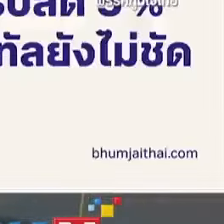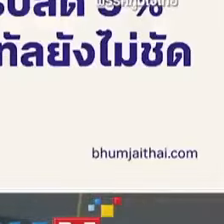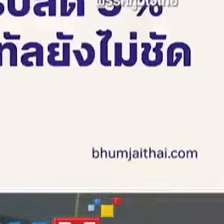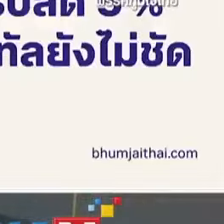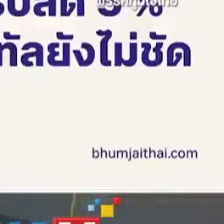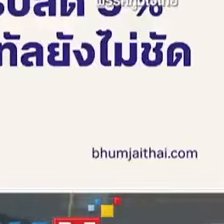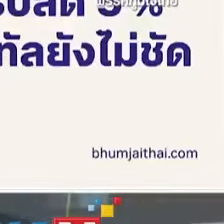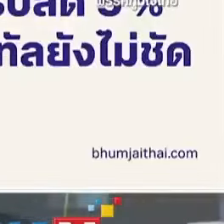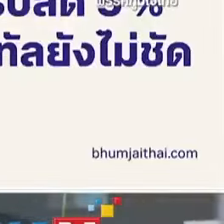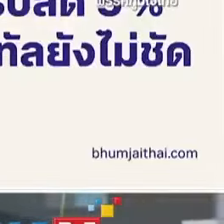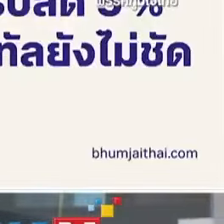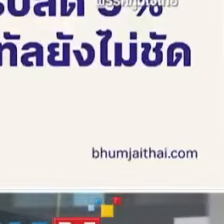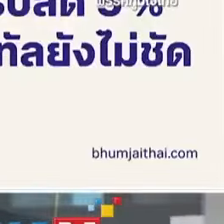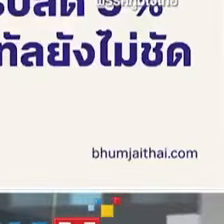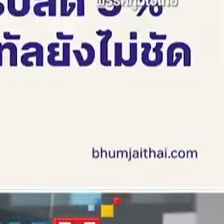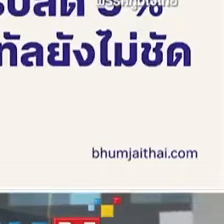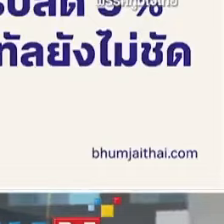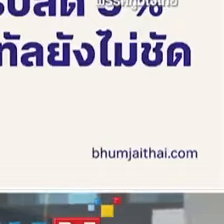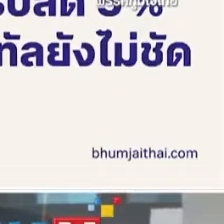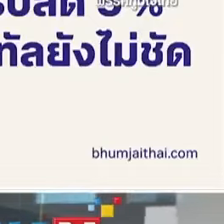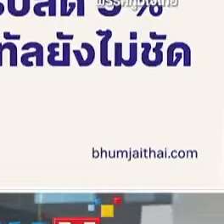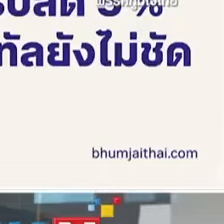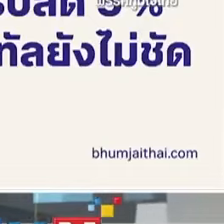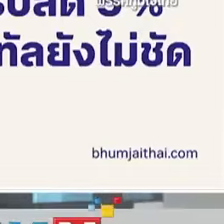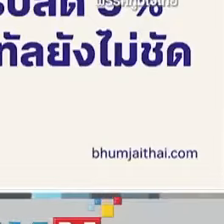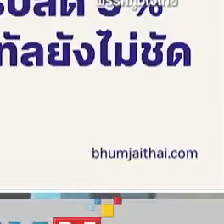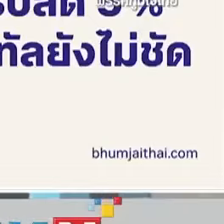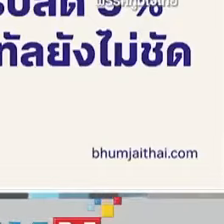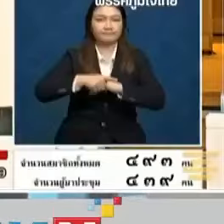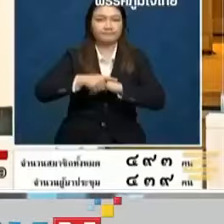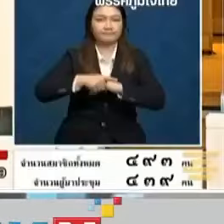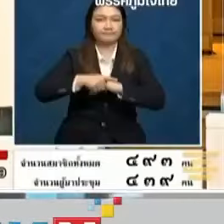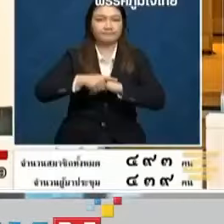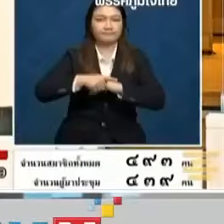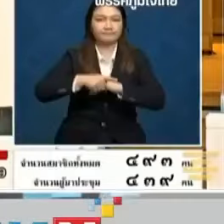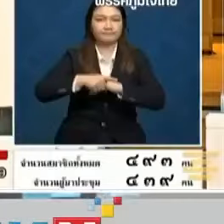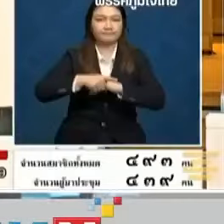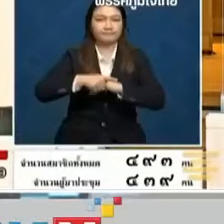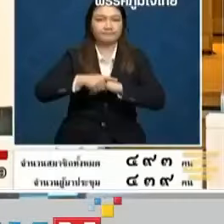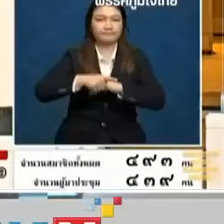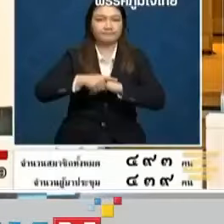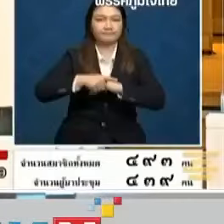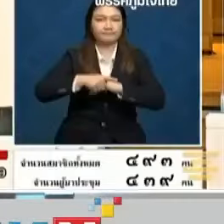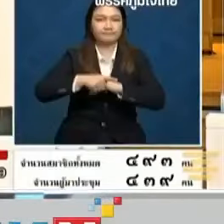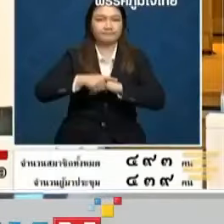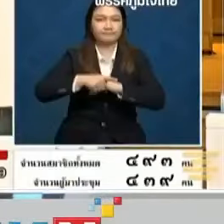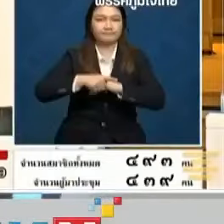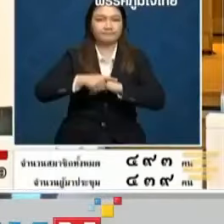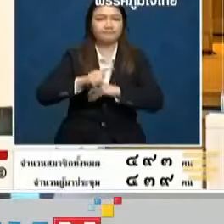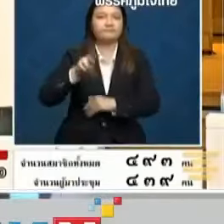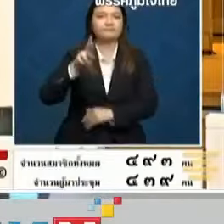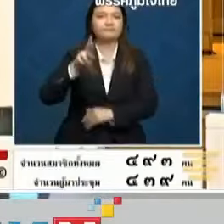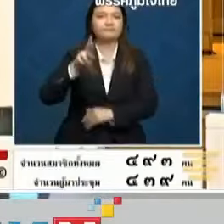งบประมาณปี68อันนี้ก็พรรคร่วมรัฐบาลนะนะแต่กังวลงบกลางค่อนข้างจะสูงแล้วข